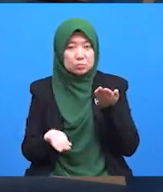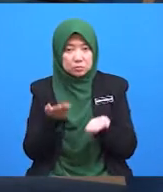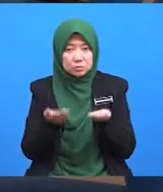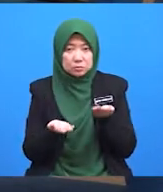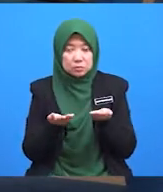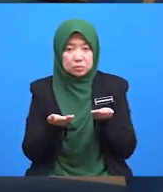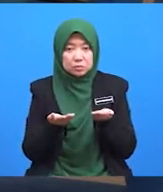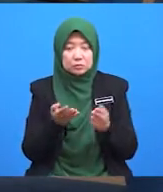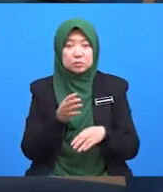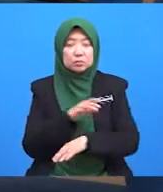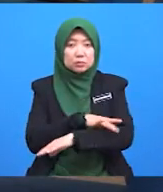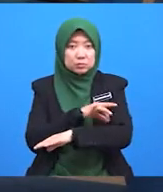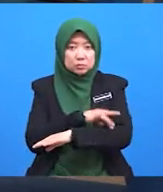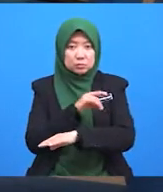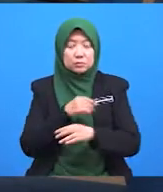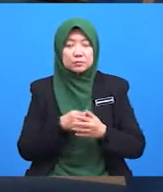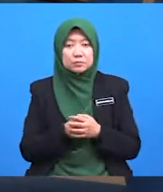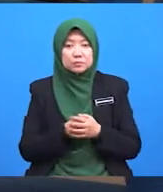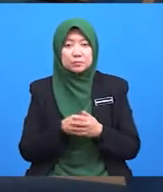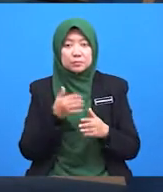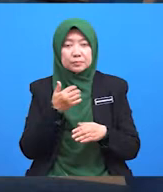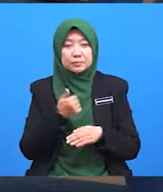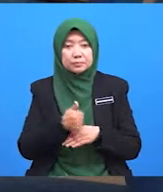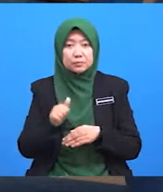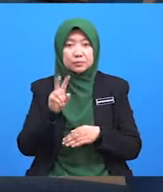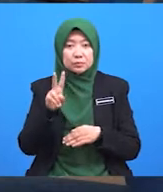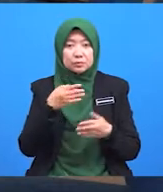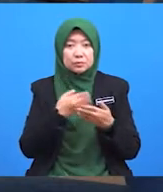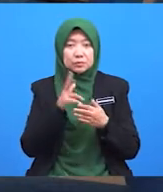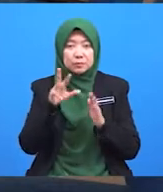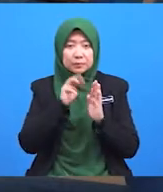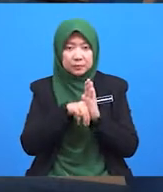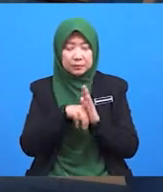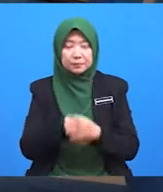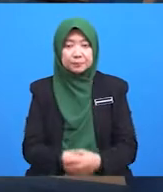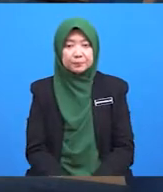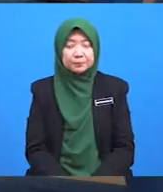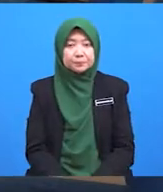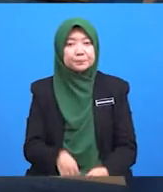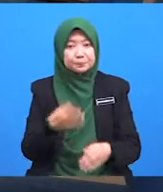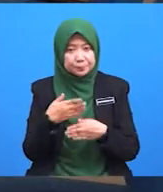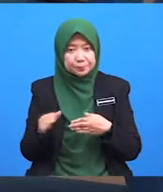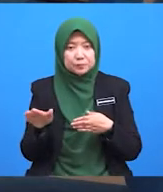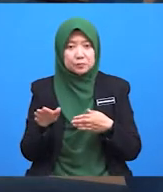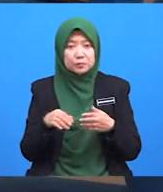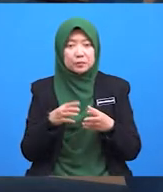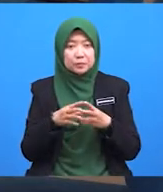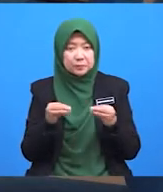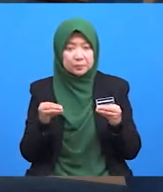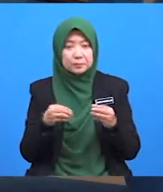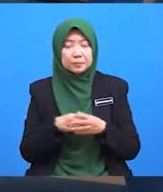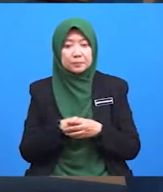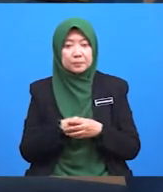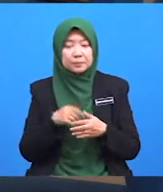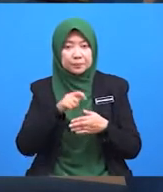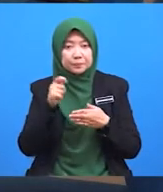tahap semula jadi kulit dan biarkan selama 2 hingga 3 minit. Kemudian, selepas rawatan ini